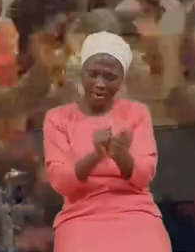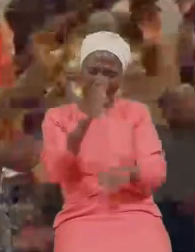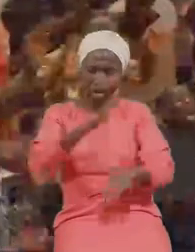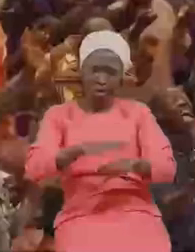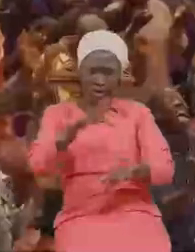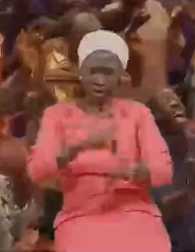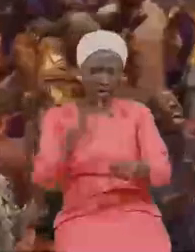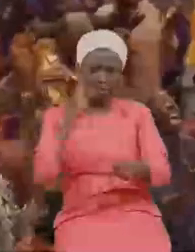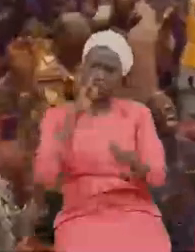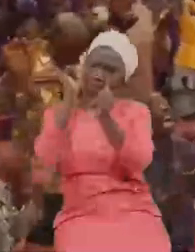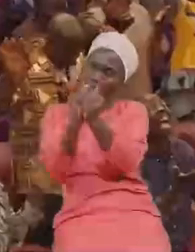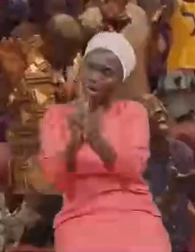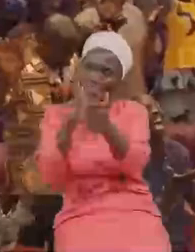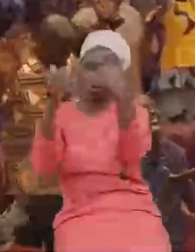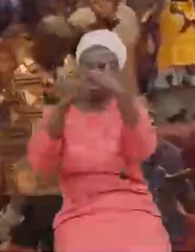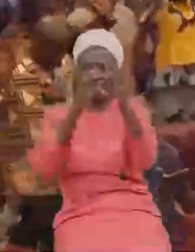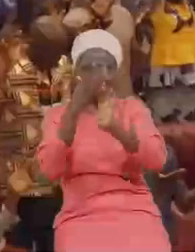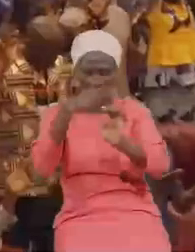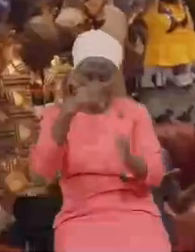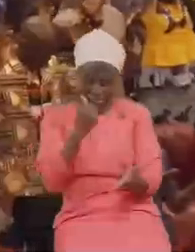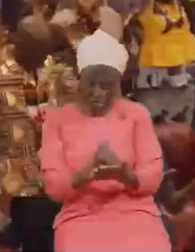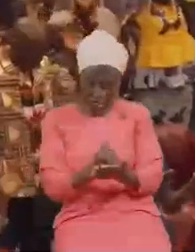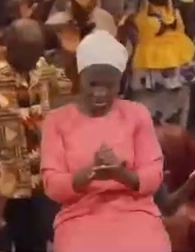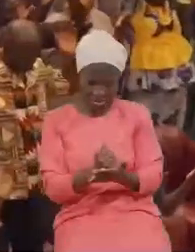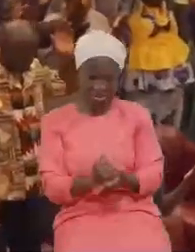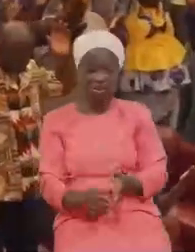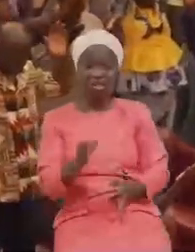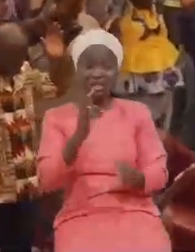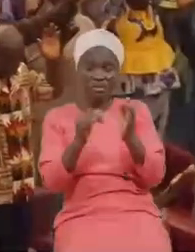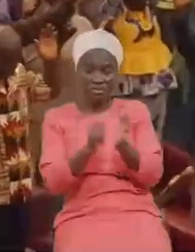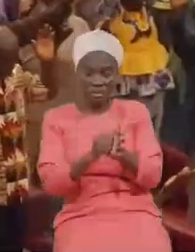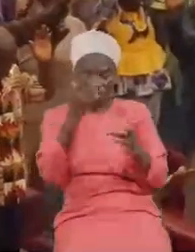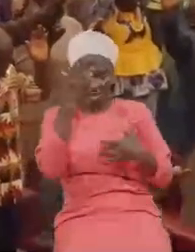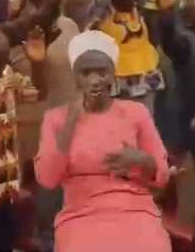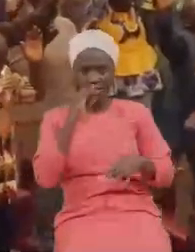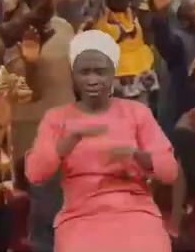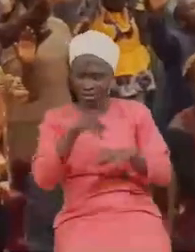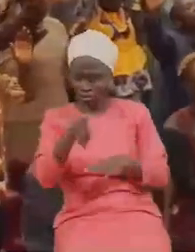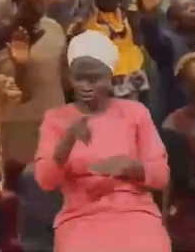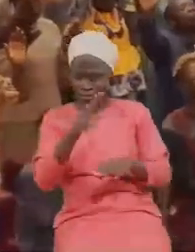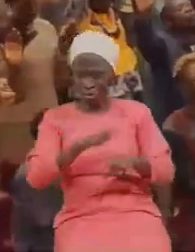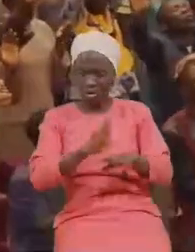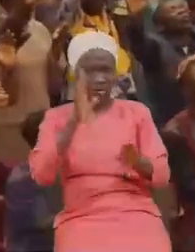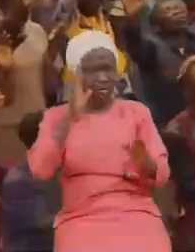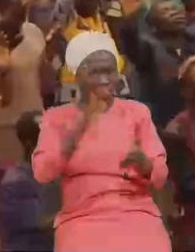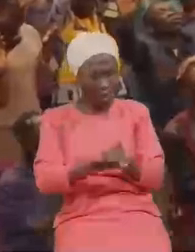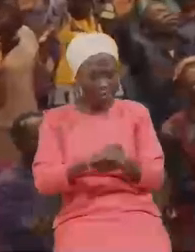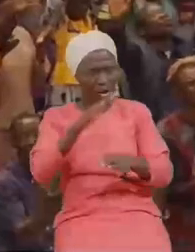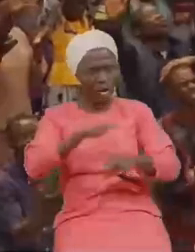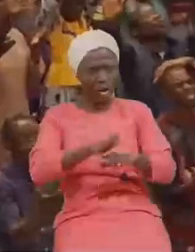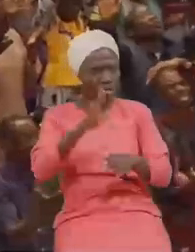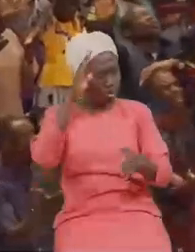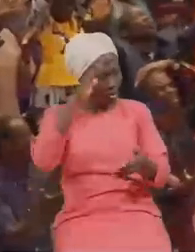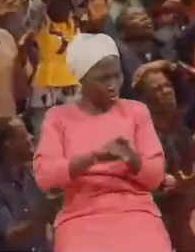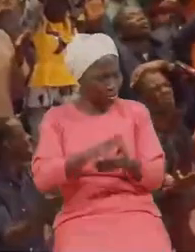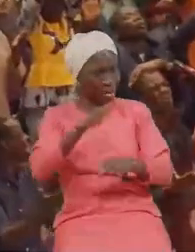ciel si la maladie là est dans ta vie ou bien dans ta femme dans ton mari dans ton enfance dans tes parents et